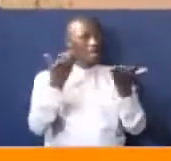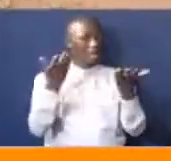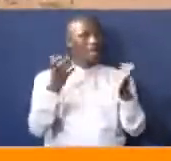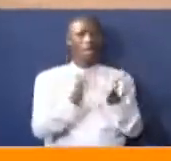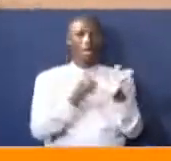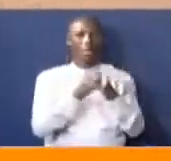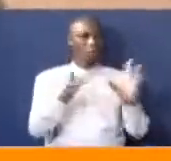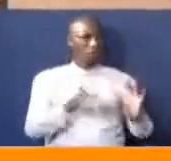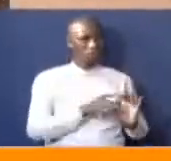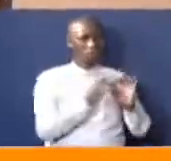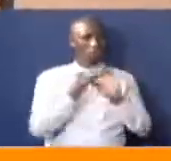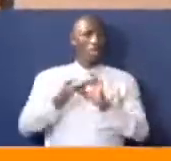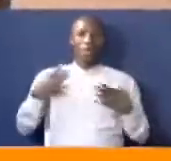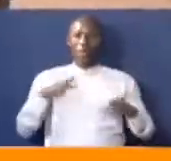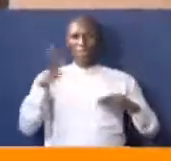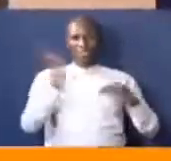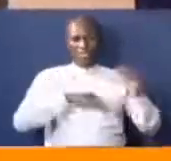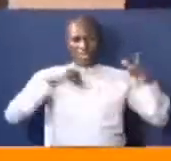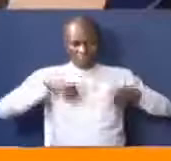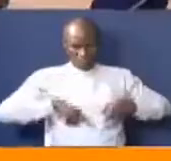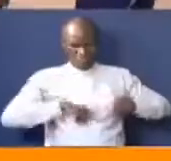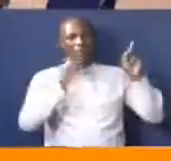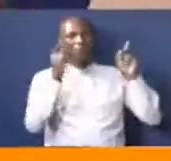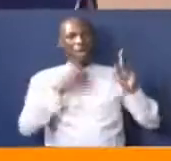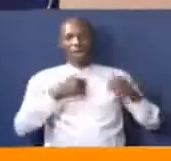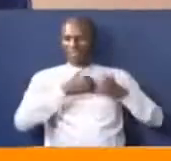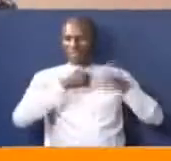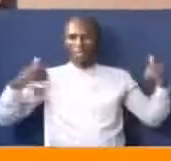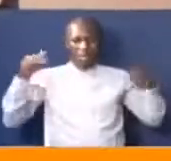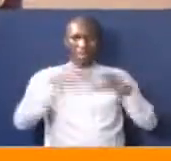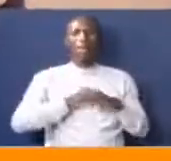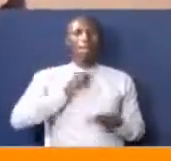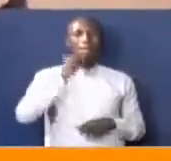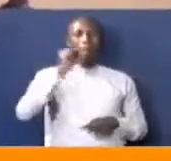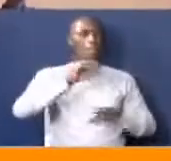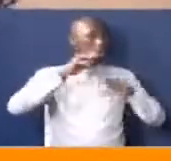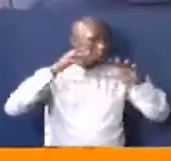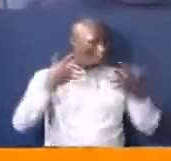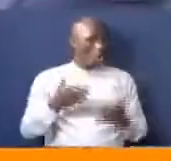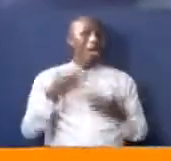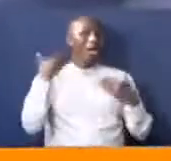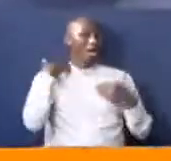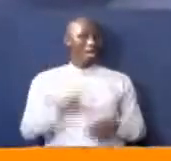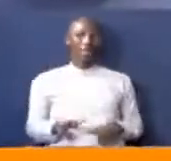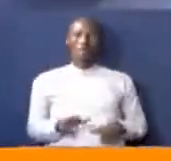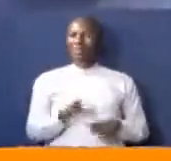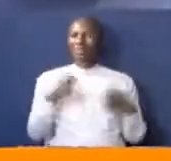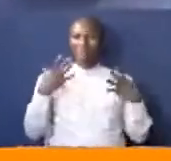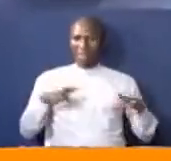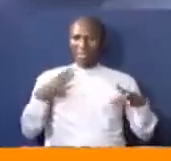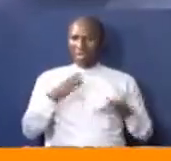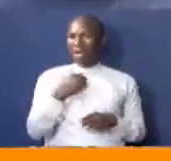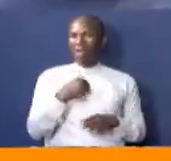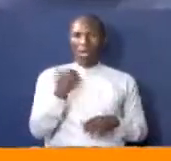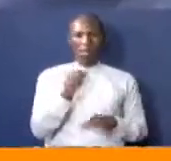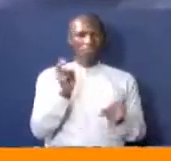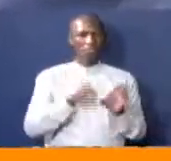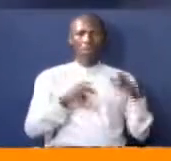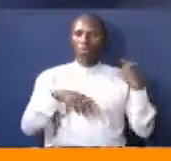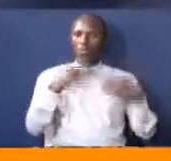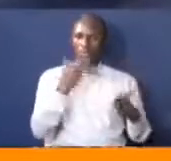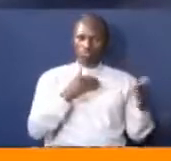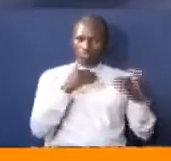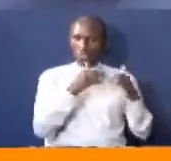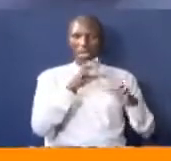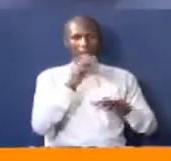ni ya enendi vandu vaa moene makede wana mwane kwa kiuteti kana kimena alama ngamite alama tajike bila alama